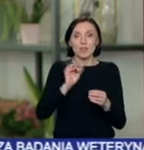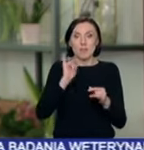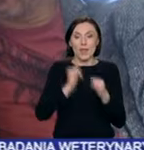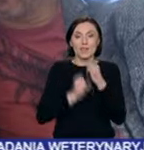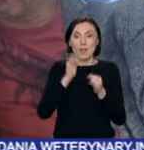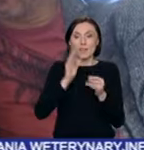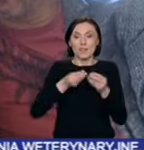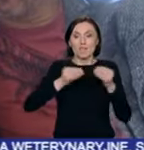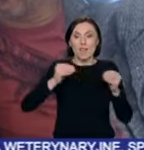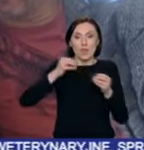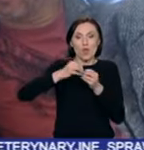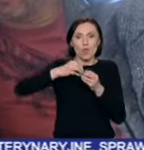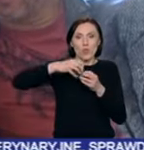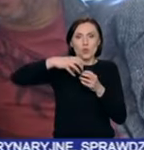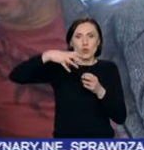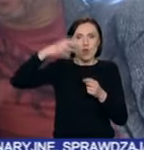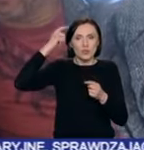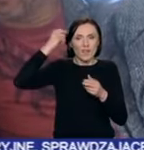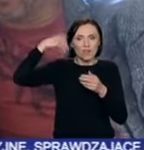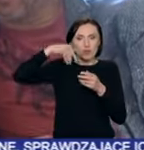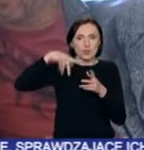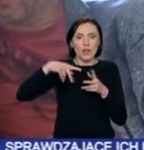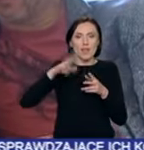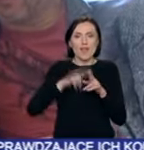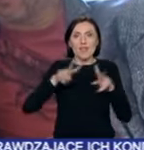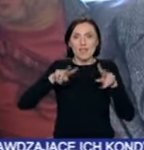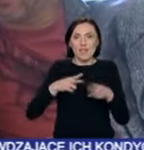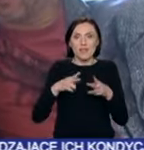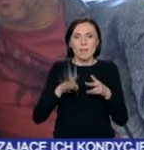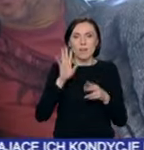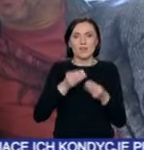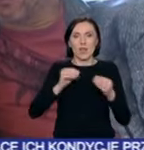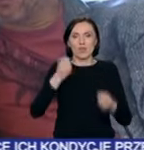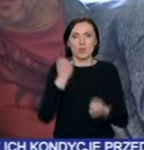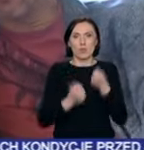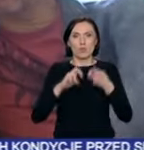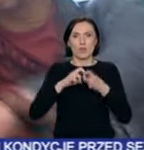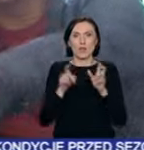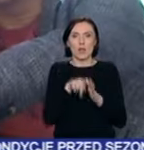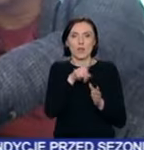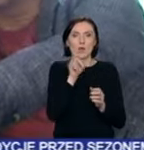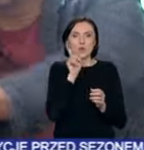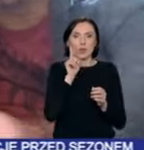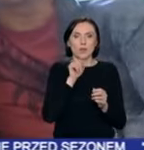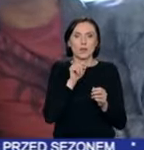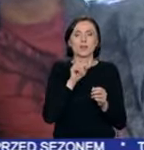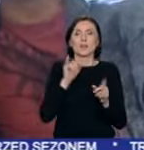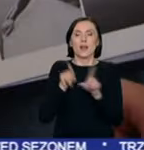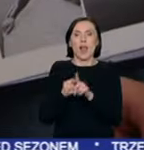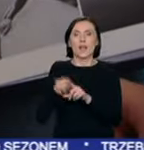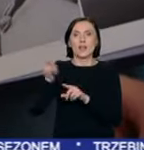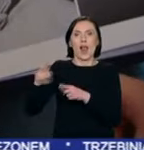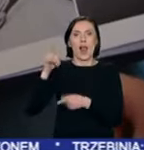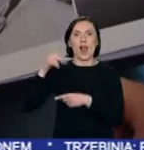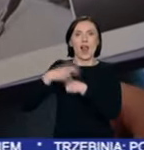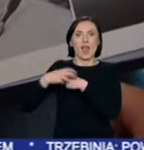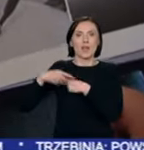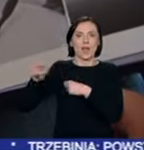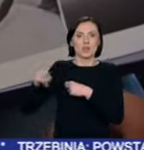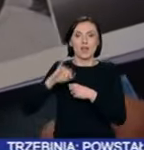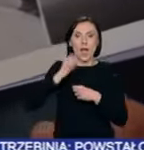nacisk guza na nerw ruchowy sprawia coraz większe trudności właśnie dla niego jako neurochirurga oraz dla Janka